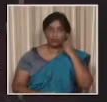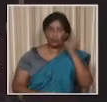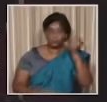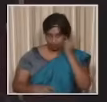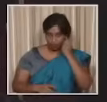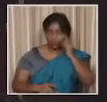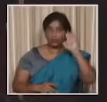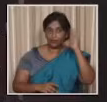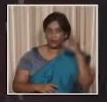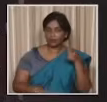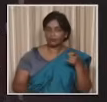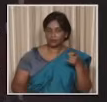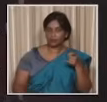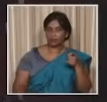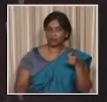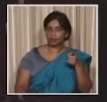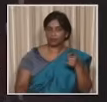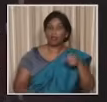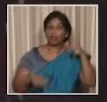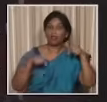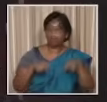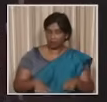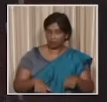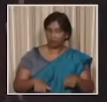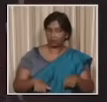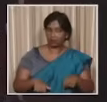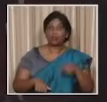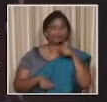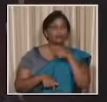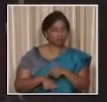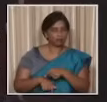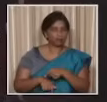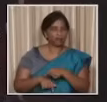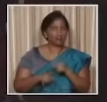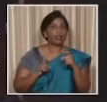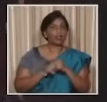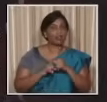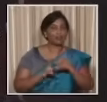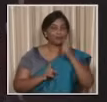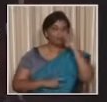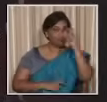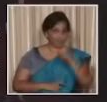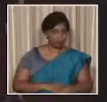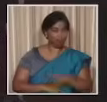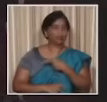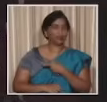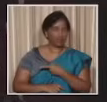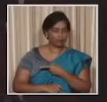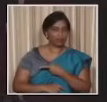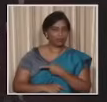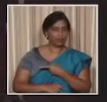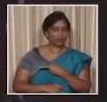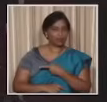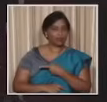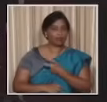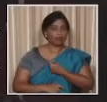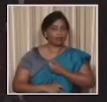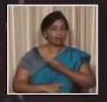දන්නවද විශේෂ කාරණාව? අදටත් මේ ධම්මික කියන පුද්ගලයාව මේ